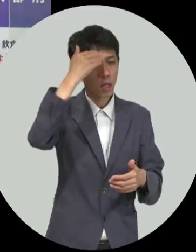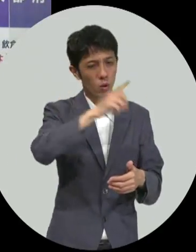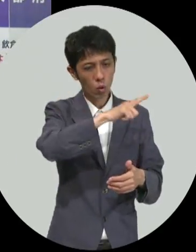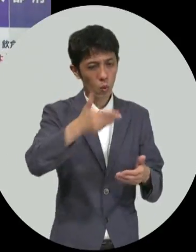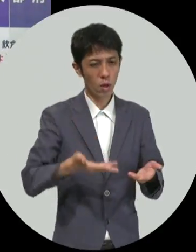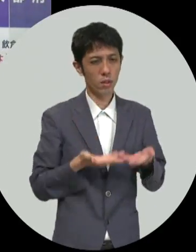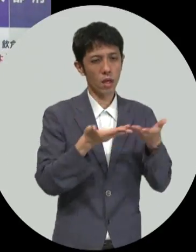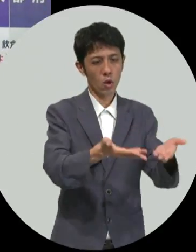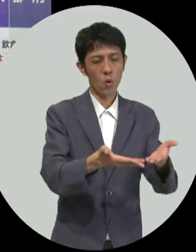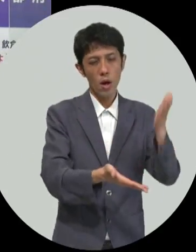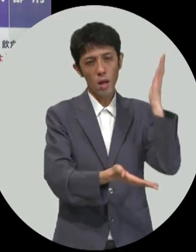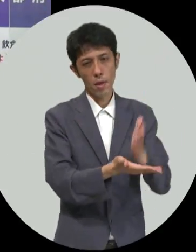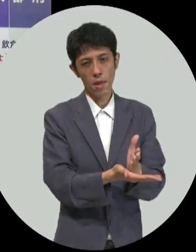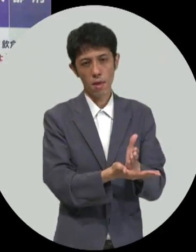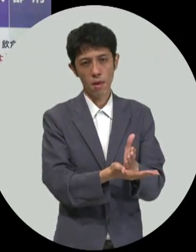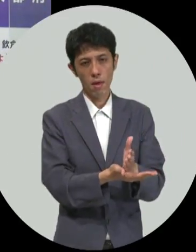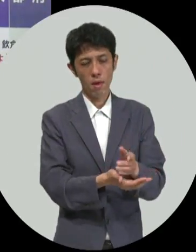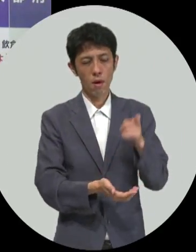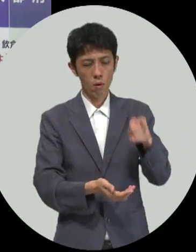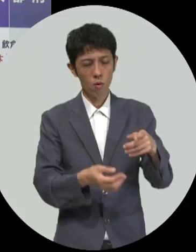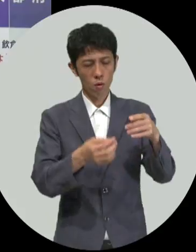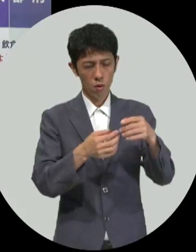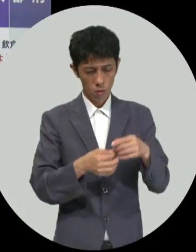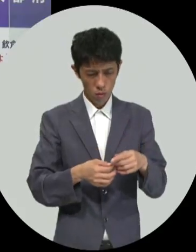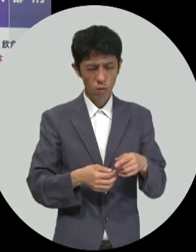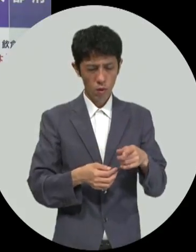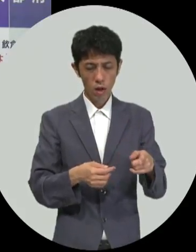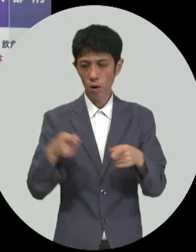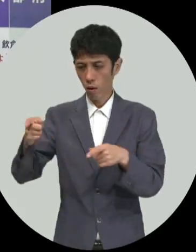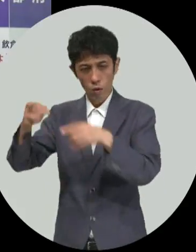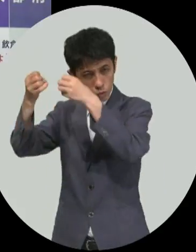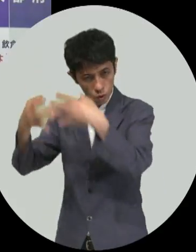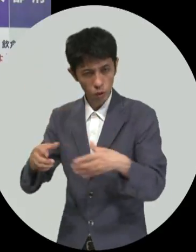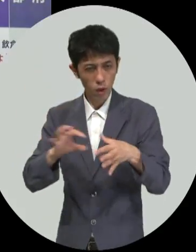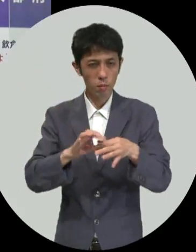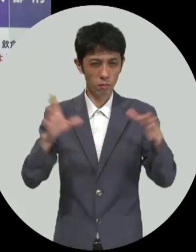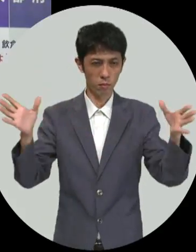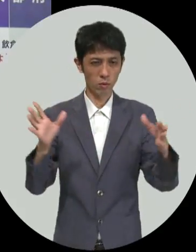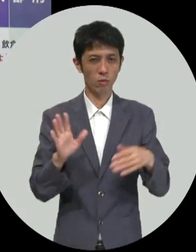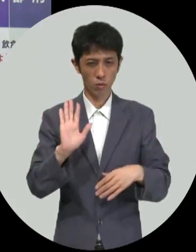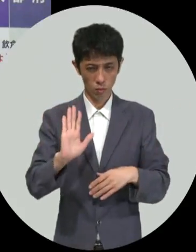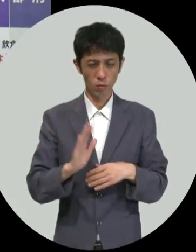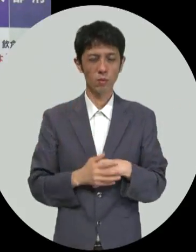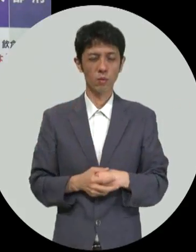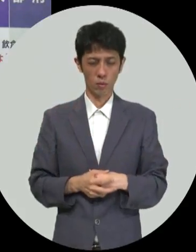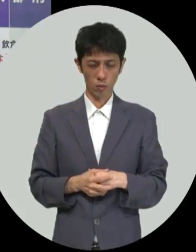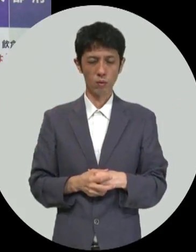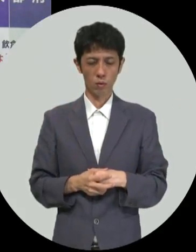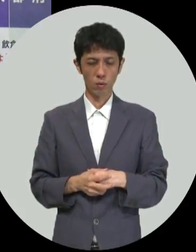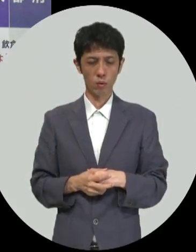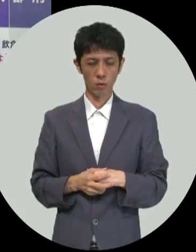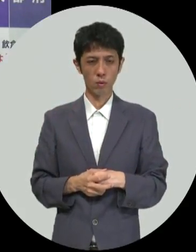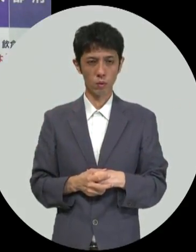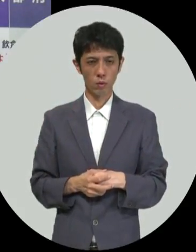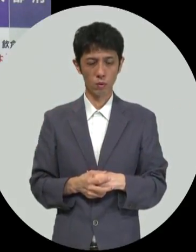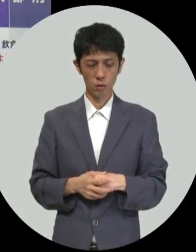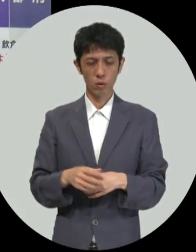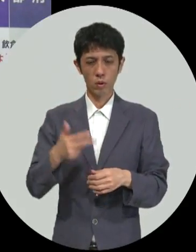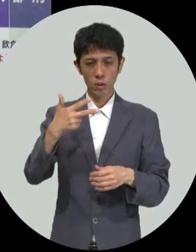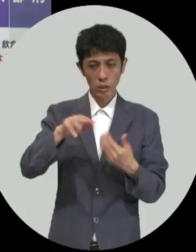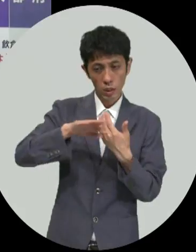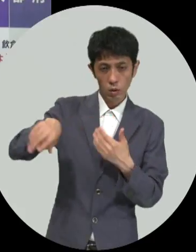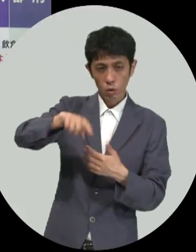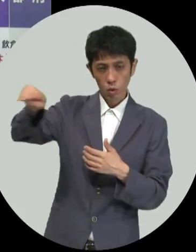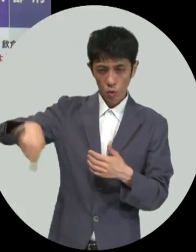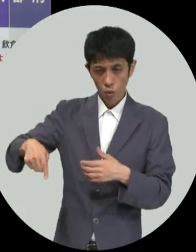ないということになっておりますので、この要件にとは関係ないわけでございますが、京都市以外のところについてはこの一定の要